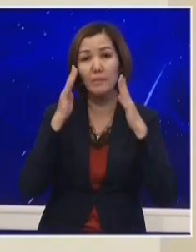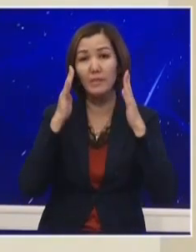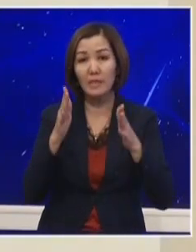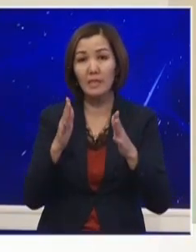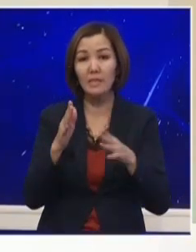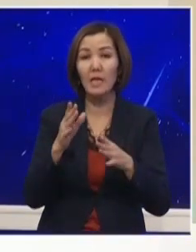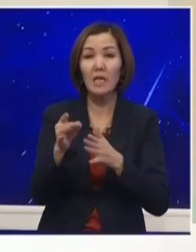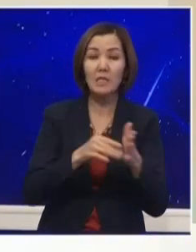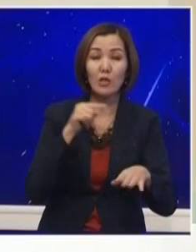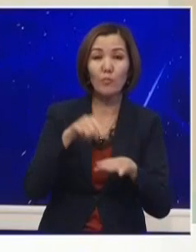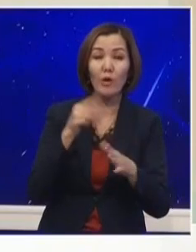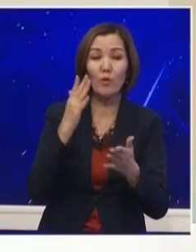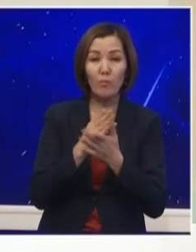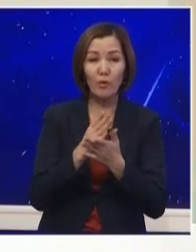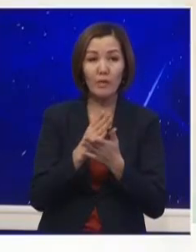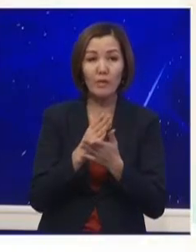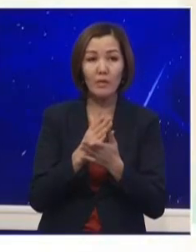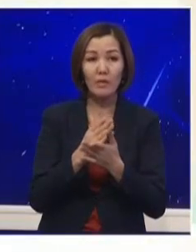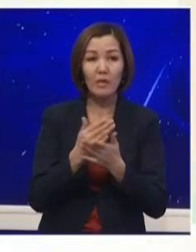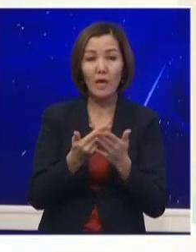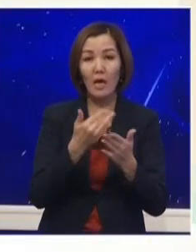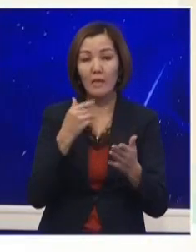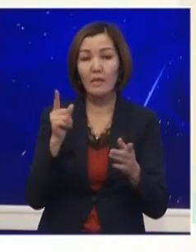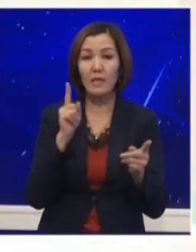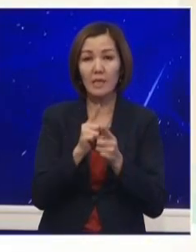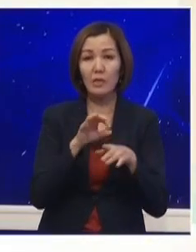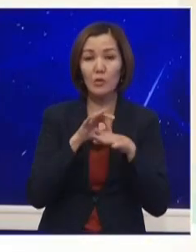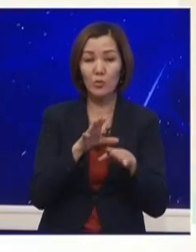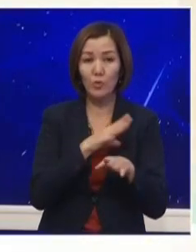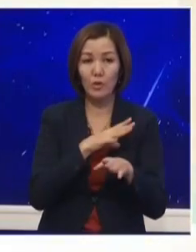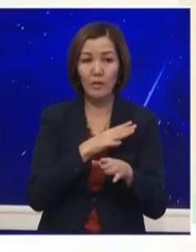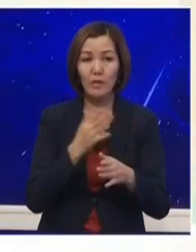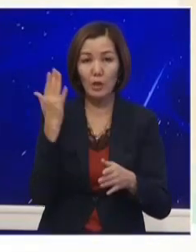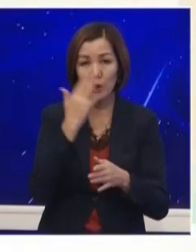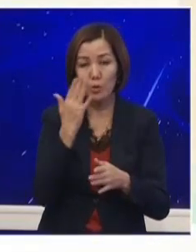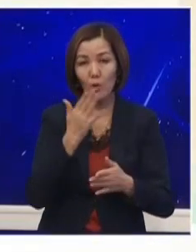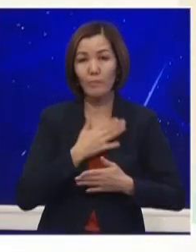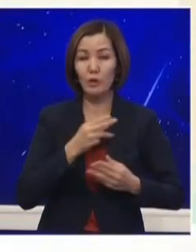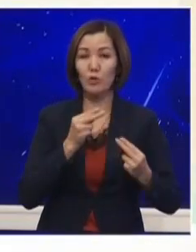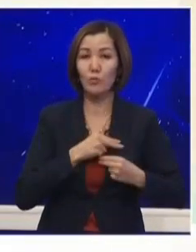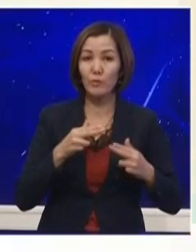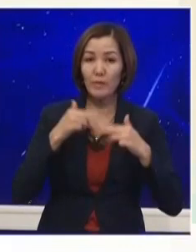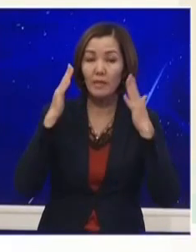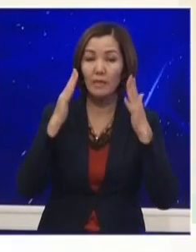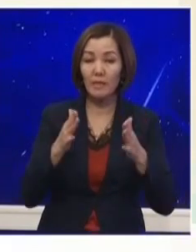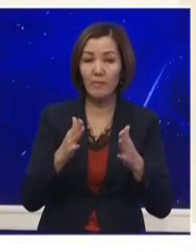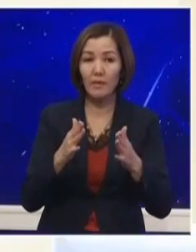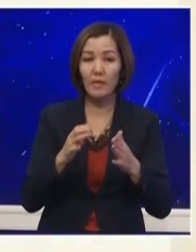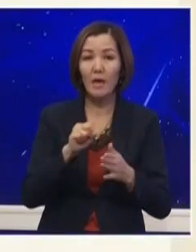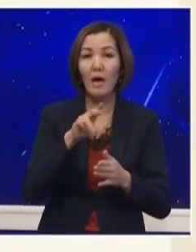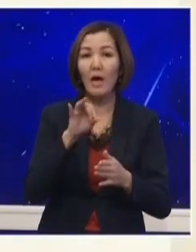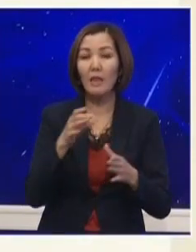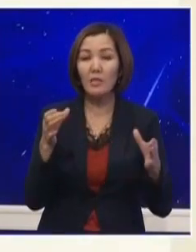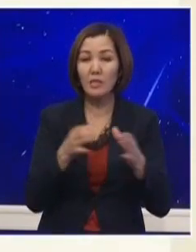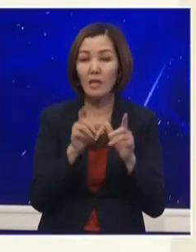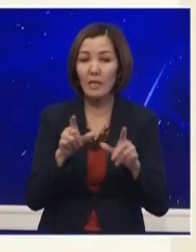байқалады. Себебі бұндай кездесуде бірінші рет болып тұрған жоқпыз. Мен ойлаймын, бұл енді киноға, біздің жаңа жұмысымызға деген ілтипат, ол алаш азаматтарына деген